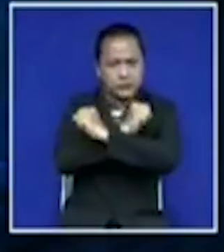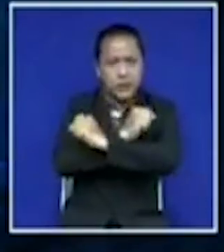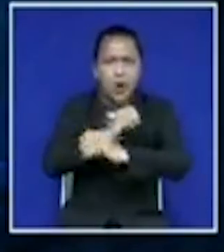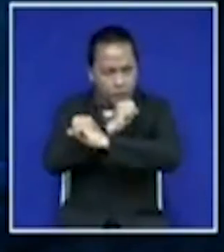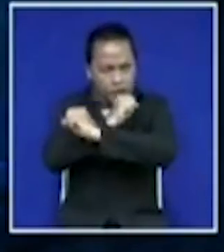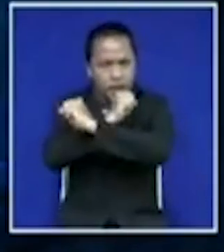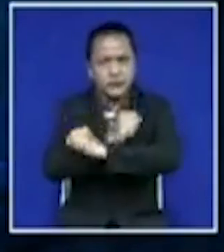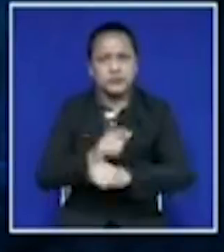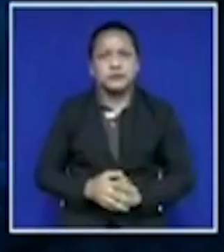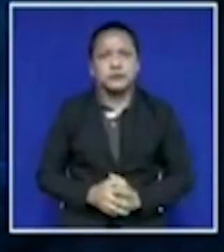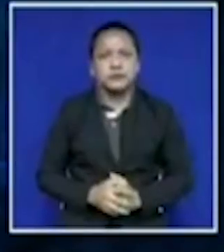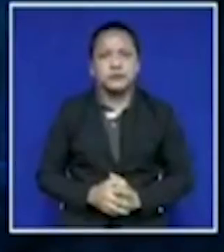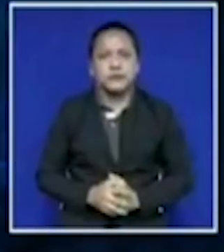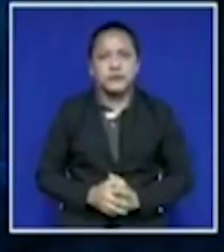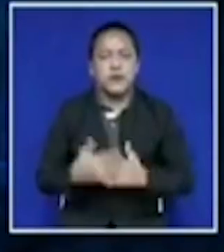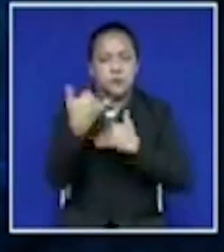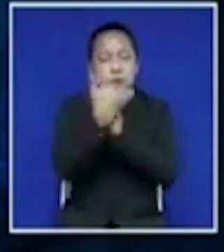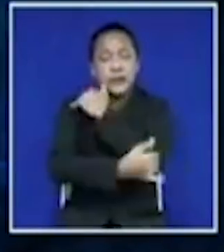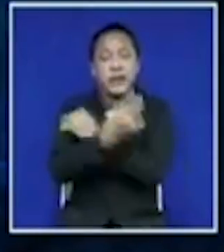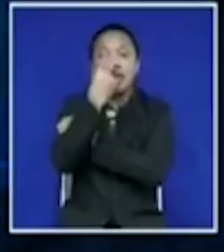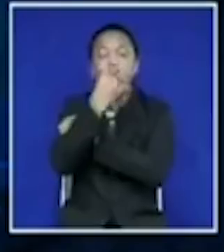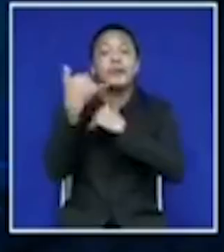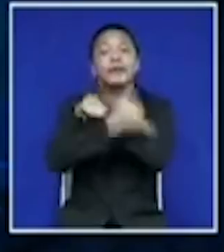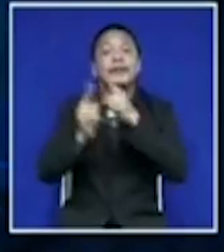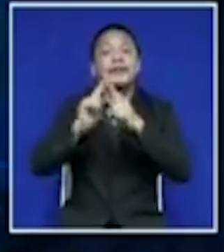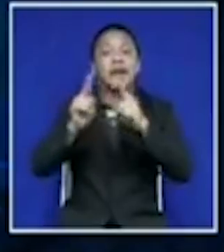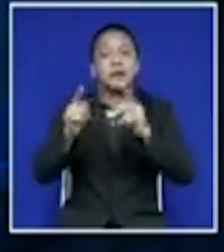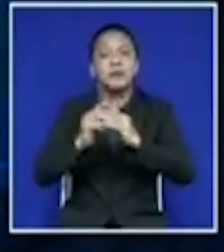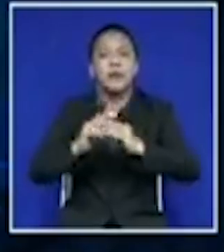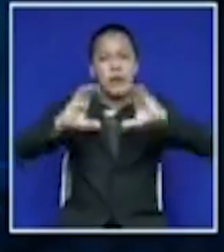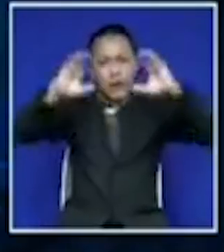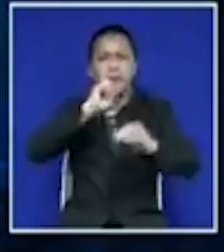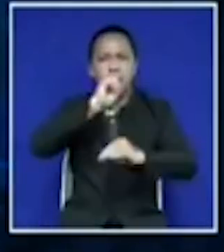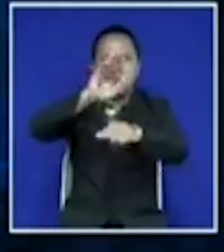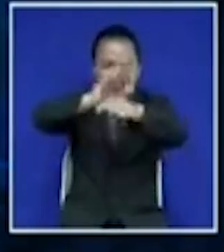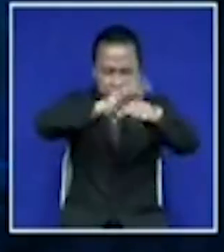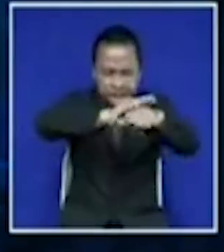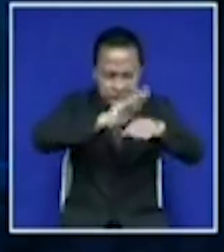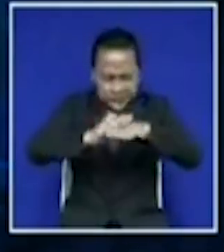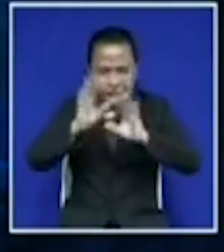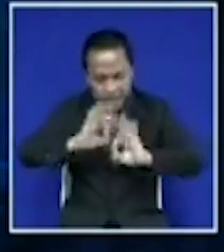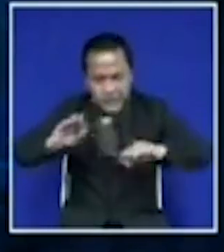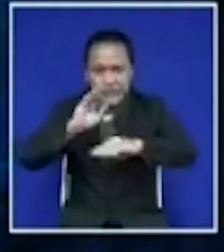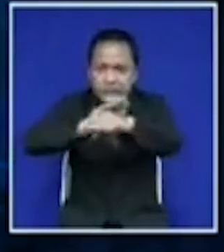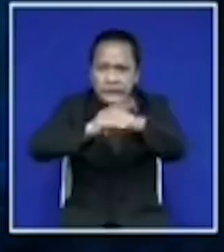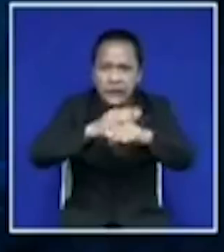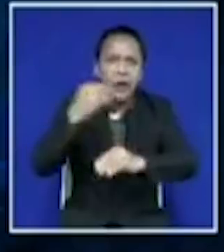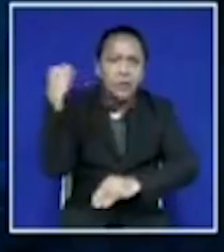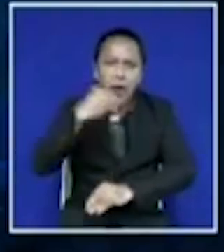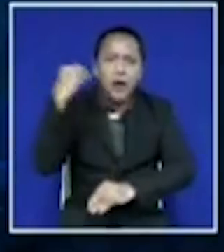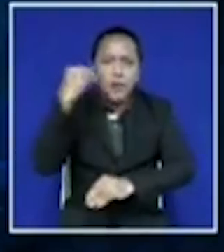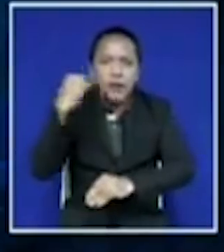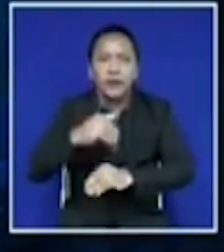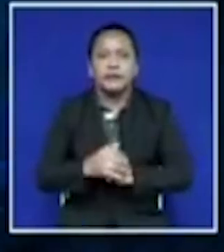กับเรื่องนี้หลายประเทศเราสังเกตดูนะครับว่าทางการต้องออกมาพูดเตือนและให้ตื่นตัวตื่นตัวนะครับนี่คือเรื่อง